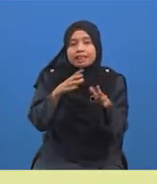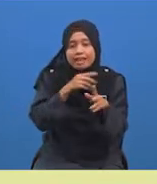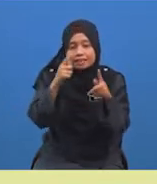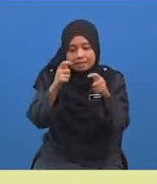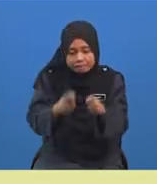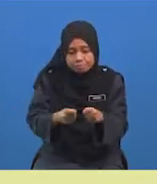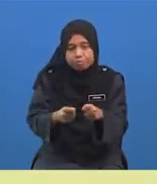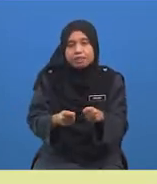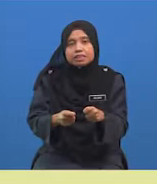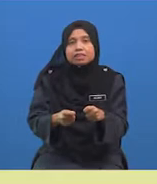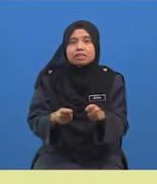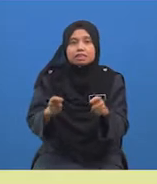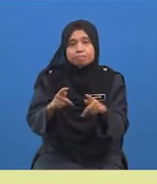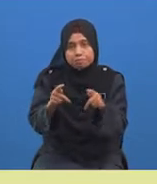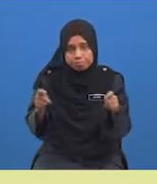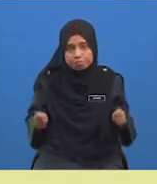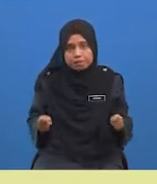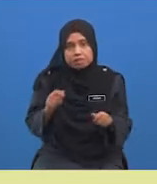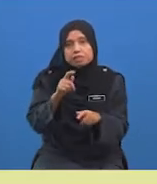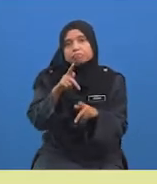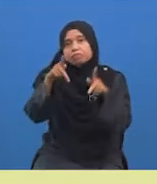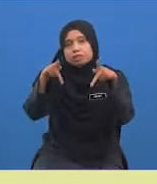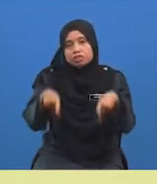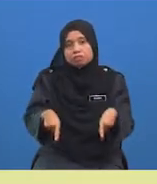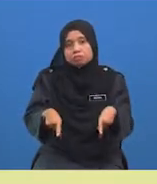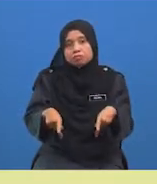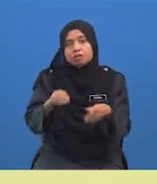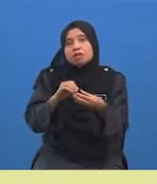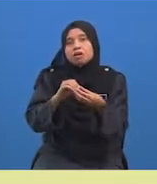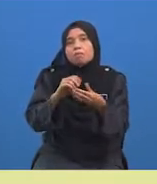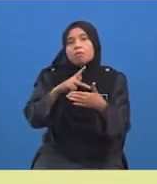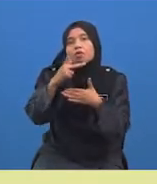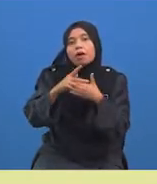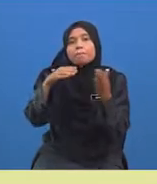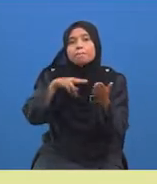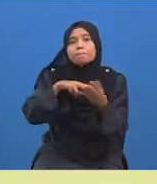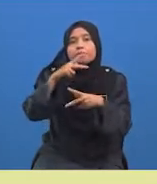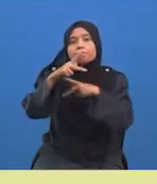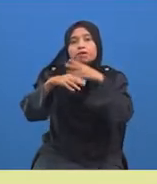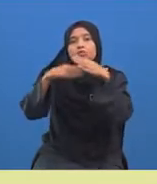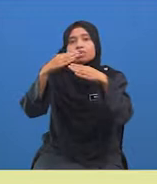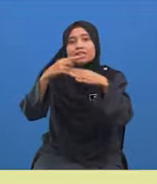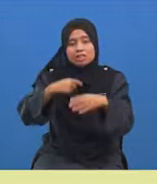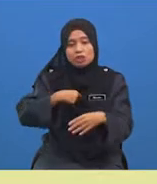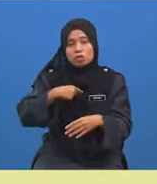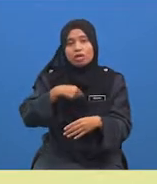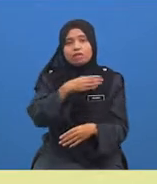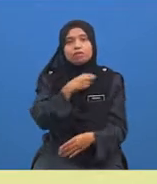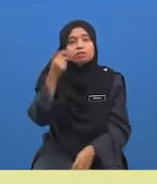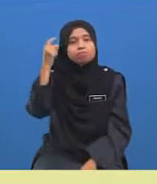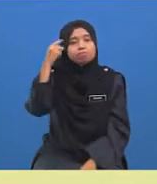penempatan pekerja. Kedua, program pembangunan kerohanian dan